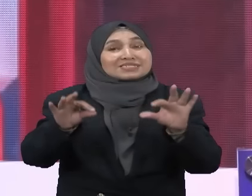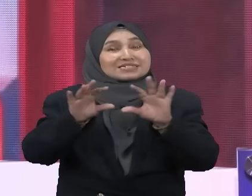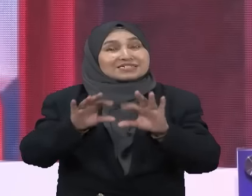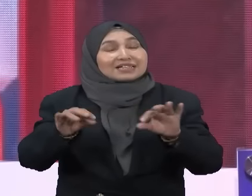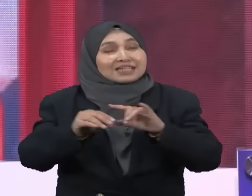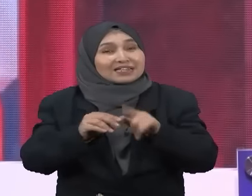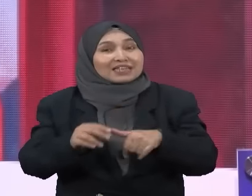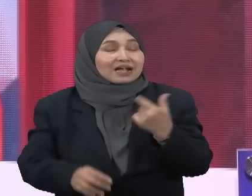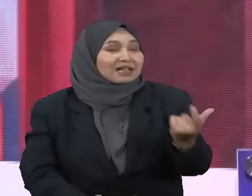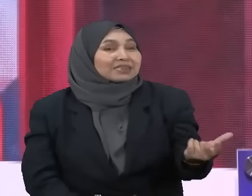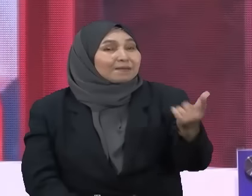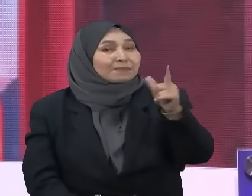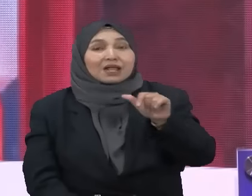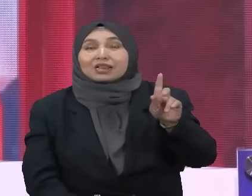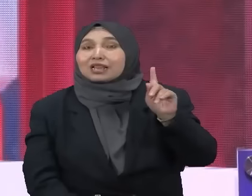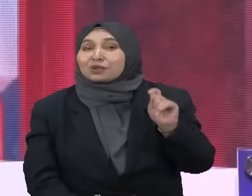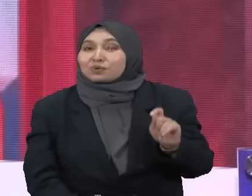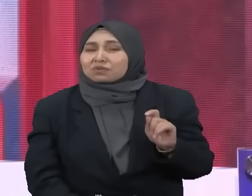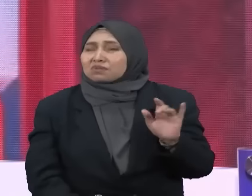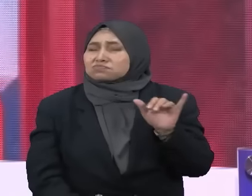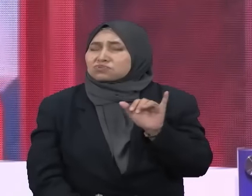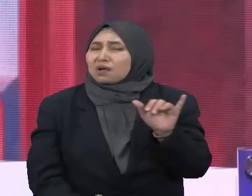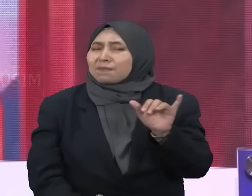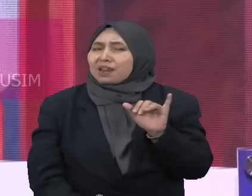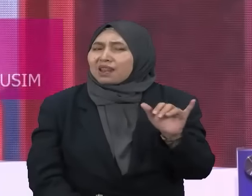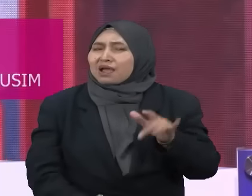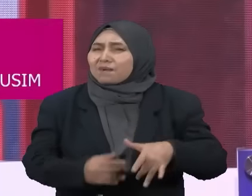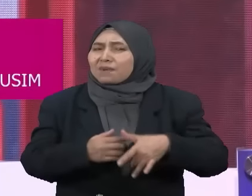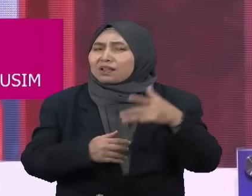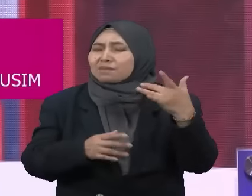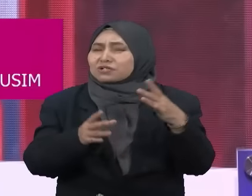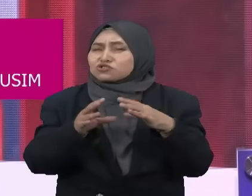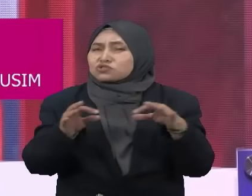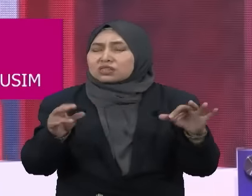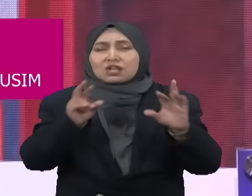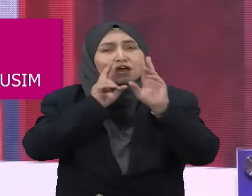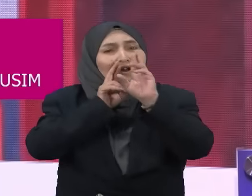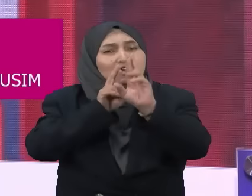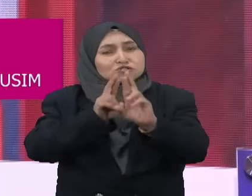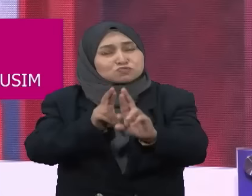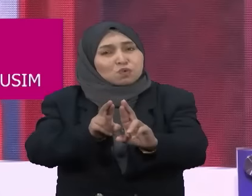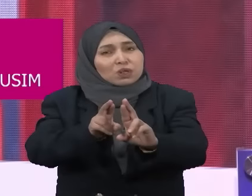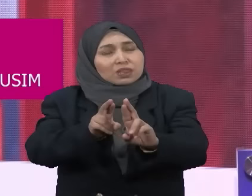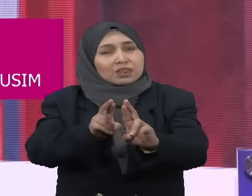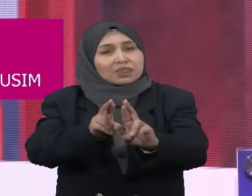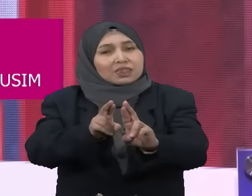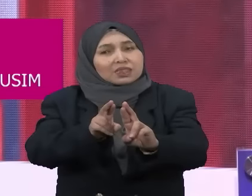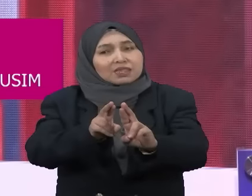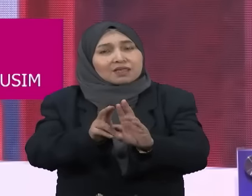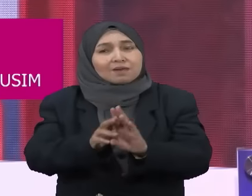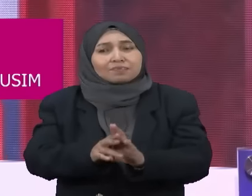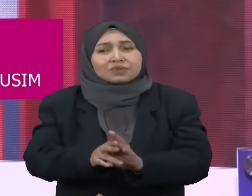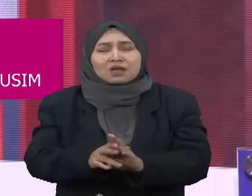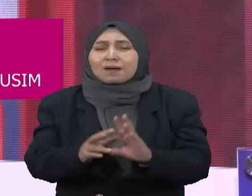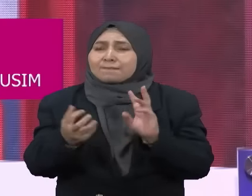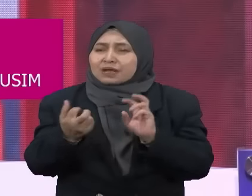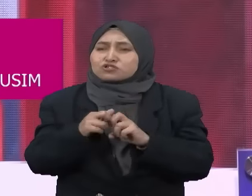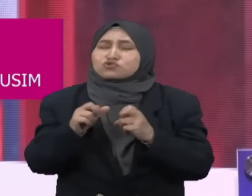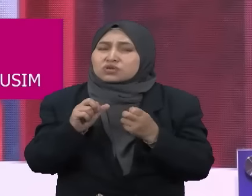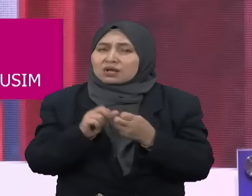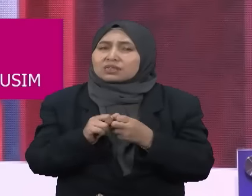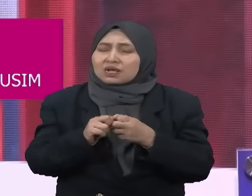Nabi Lut eh? Ya. Yeah. Seolah-olah awal ni menceritakan tentang respon mereka pula. Kan? Dia masalah ni Ustaz,